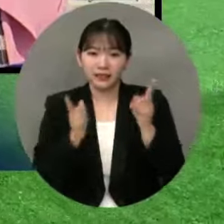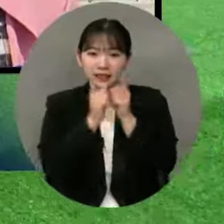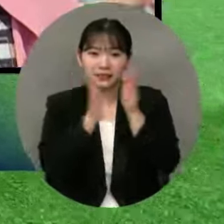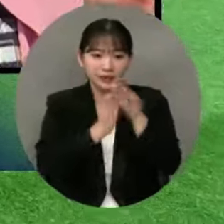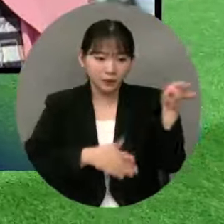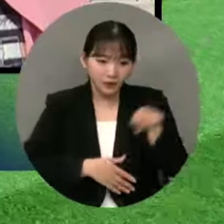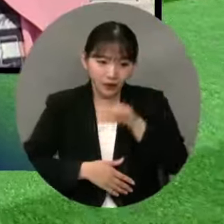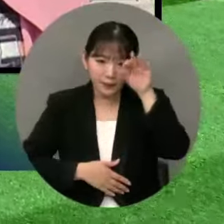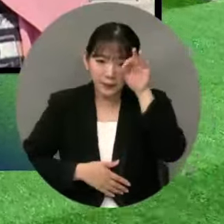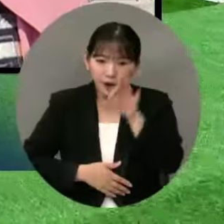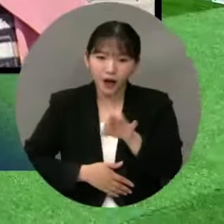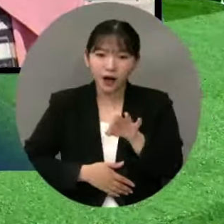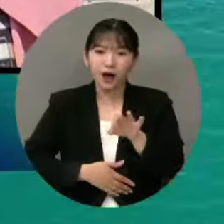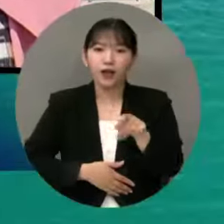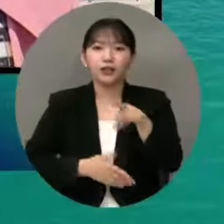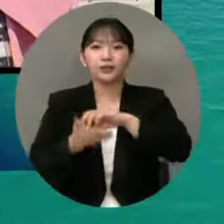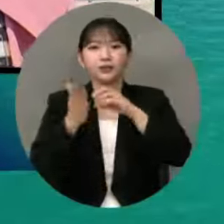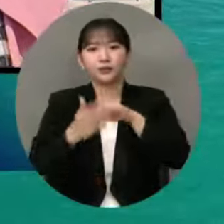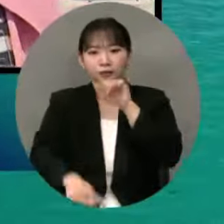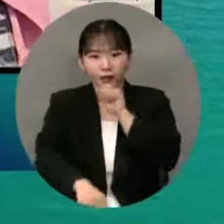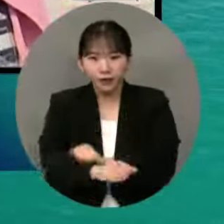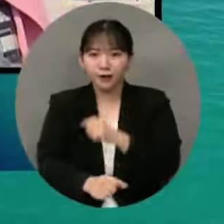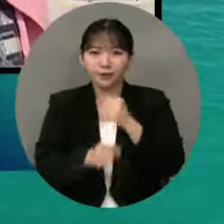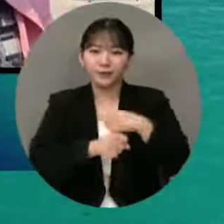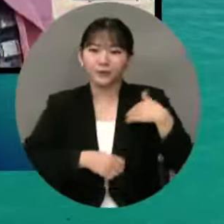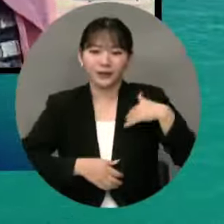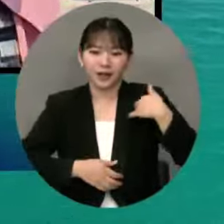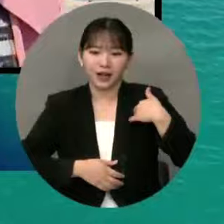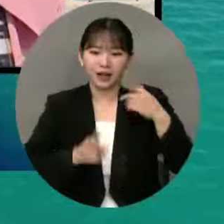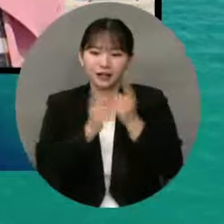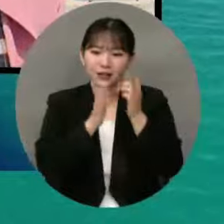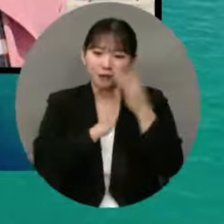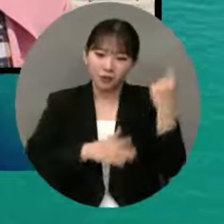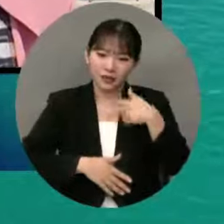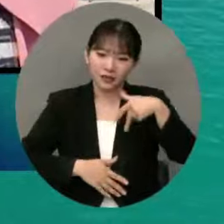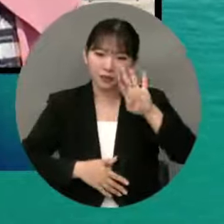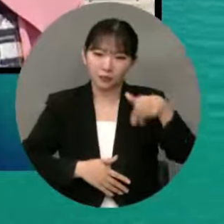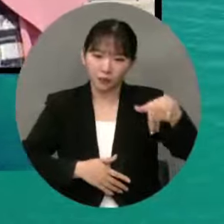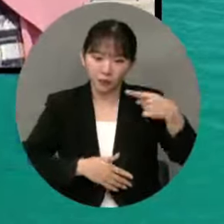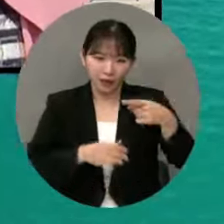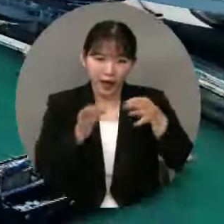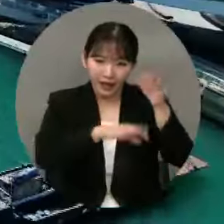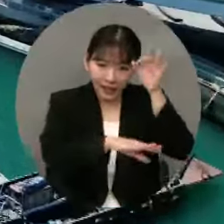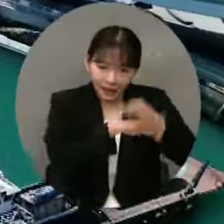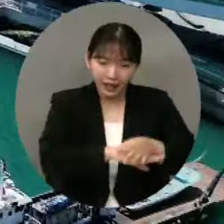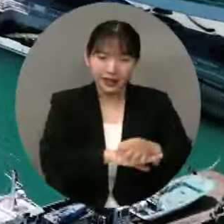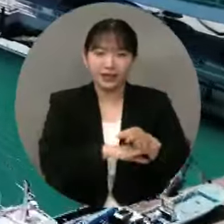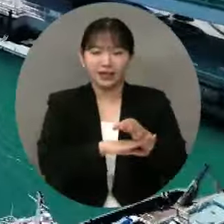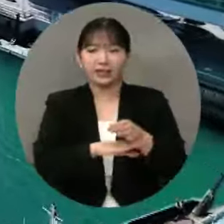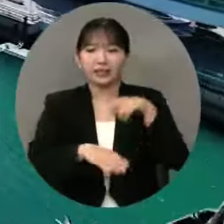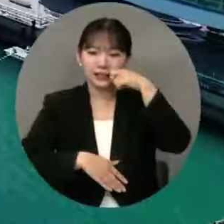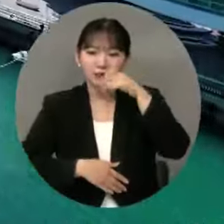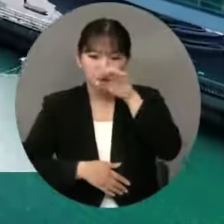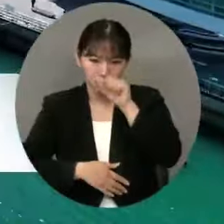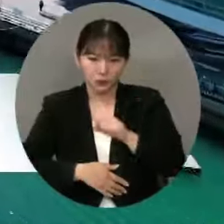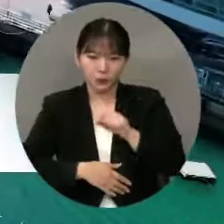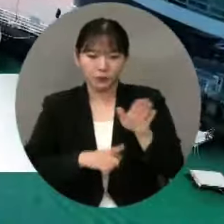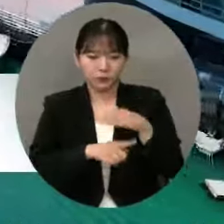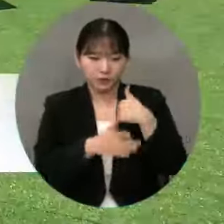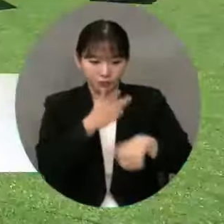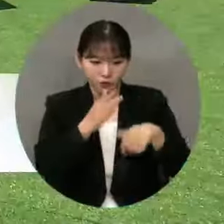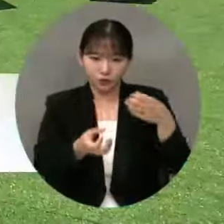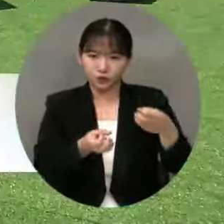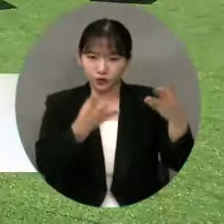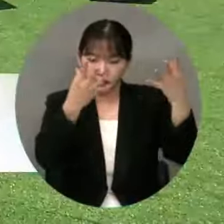진짜 이렇게까지 잘돼 있는지 몰랐어요 예 와서 장보고는 저쪽에 식당도 그렇고 수산물 축제와 정원